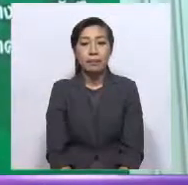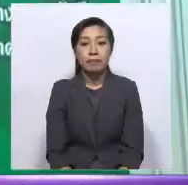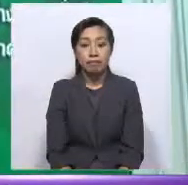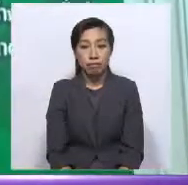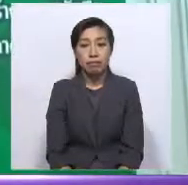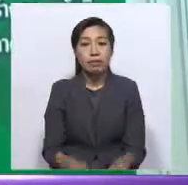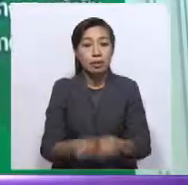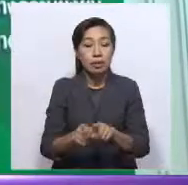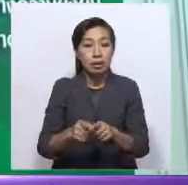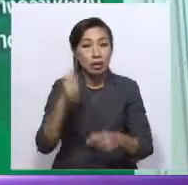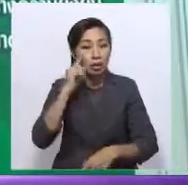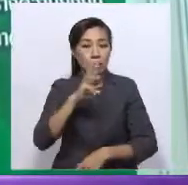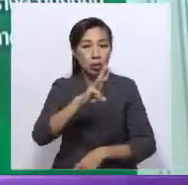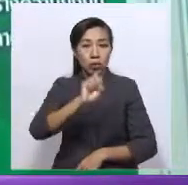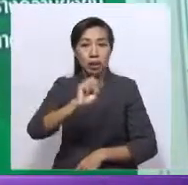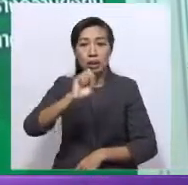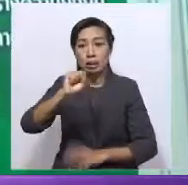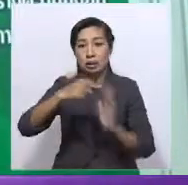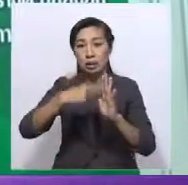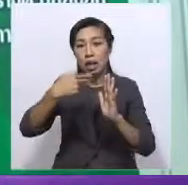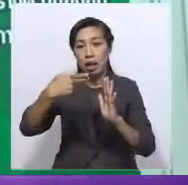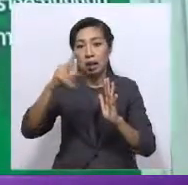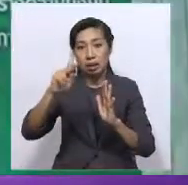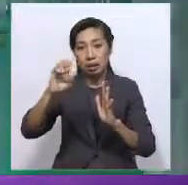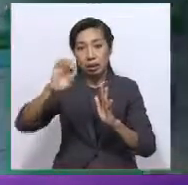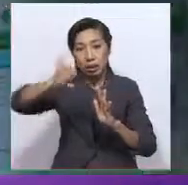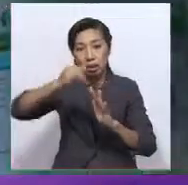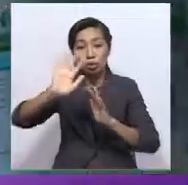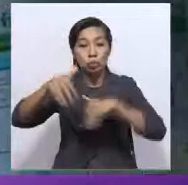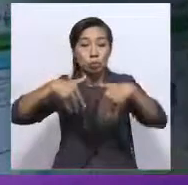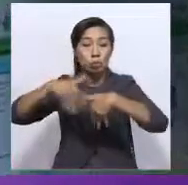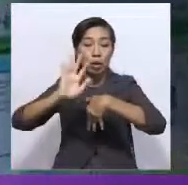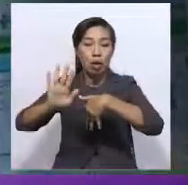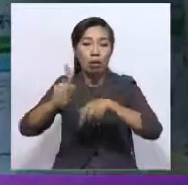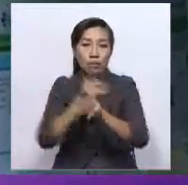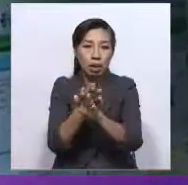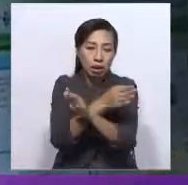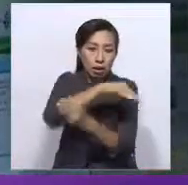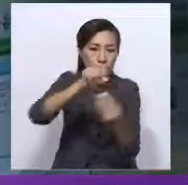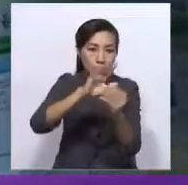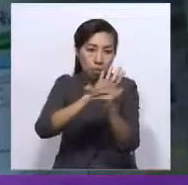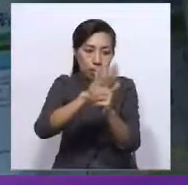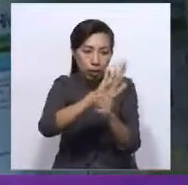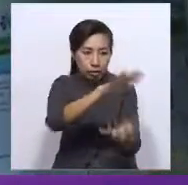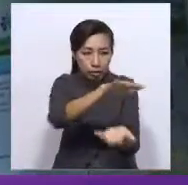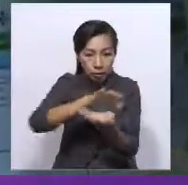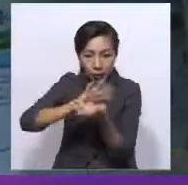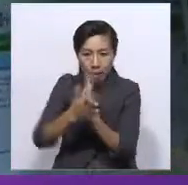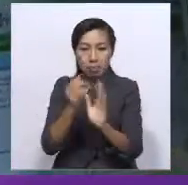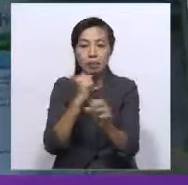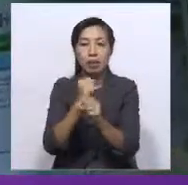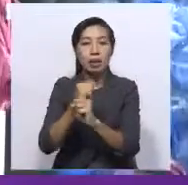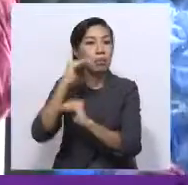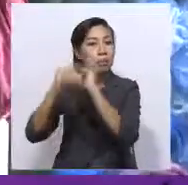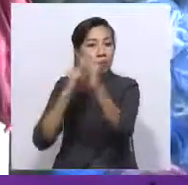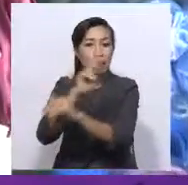วิสาหกิจชุมชนเกิดจากการนำแนวทางเศรษฐกิจชุมชนหรือแนวทางเศรษฐกิจพอเพียงมาพัฒนาอย่างต่อเนื่องและเป็นระบบ